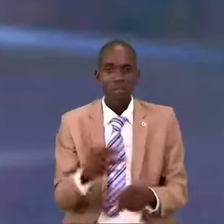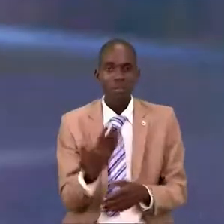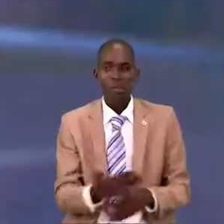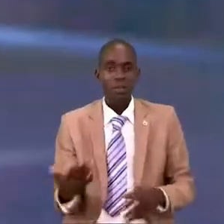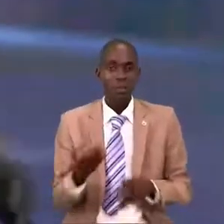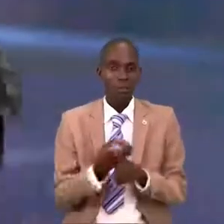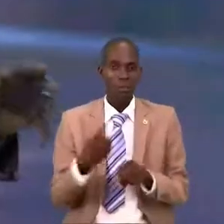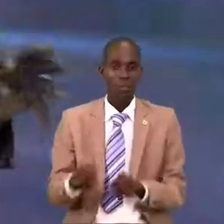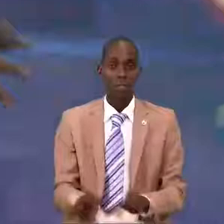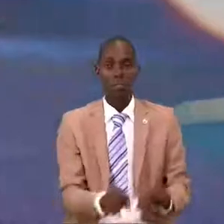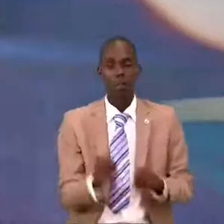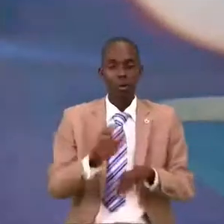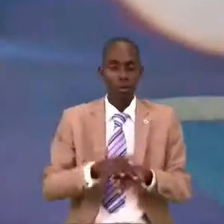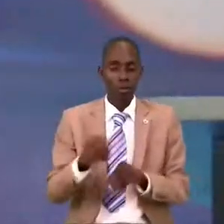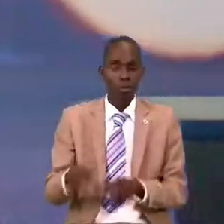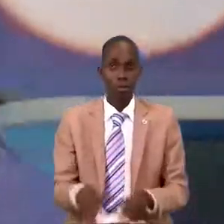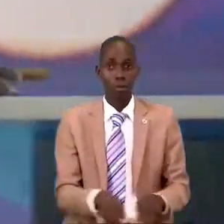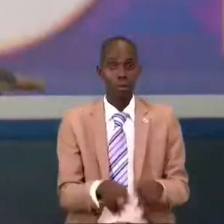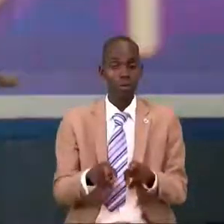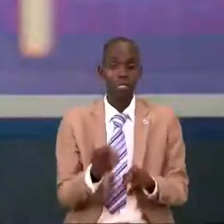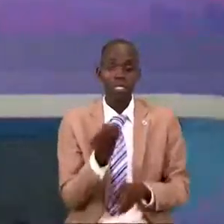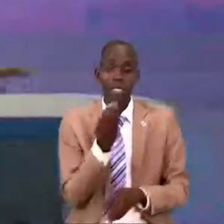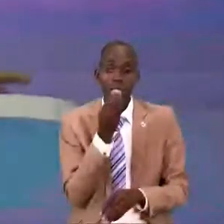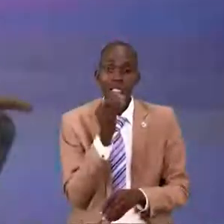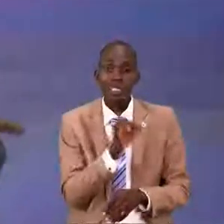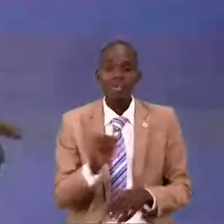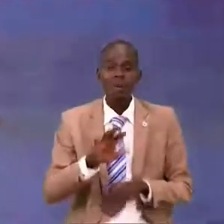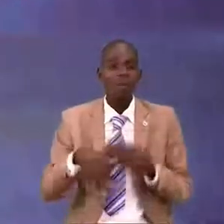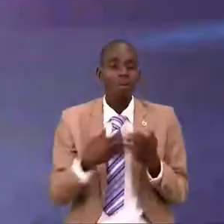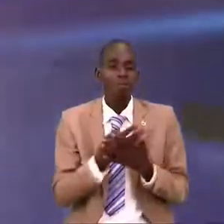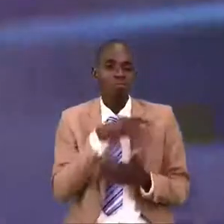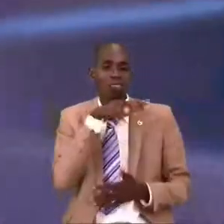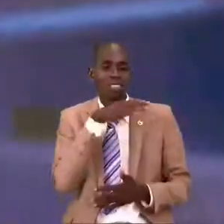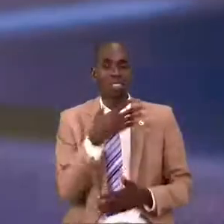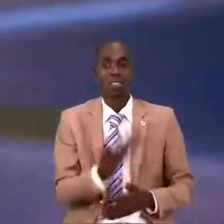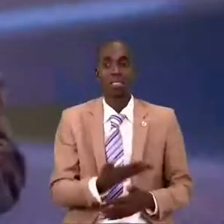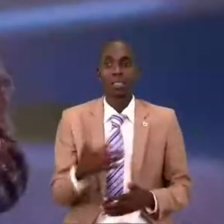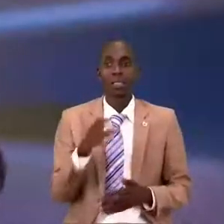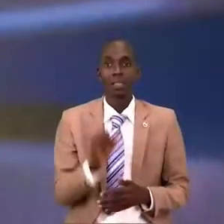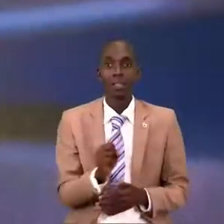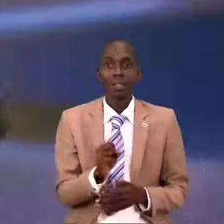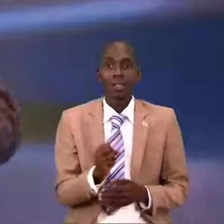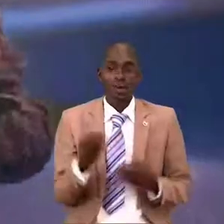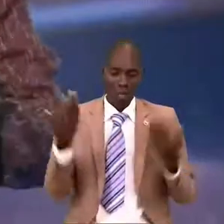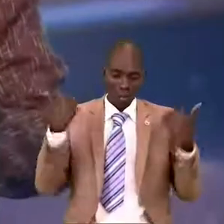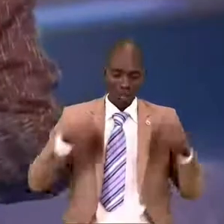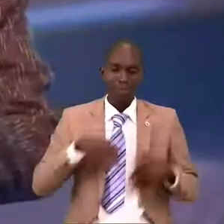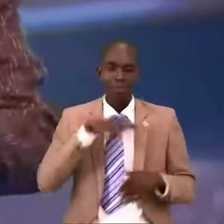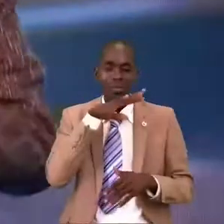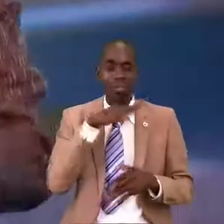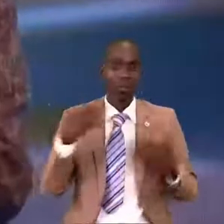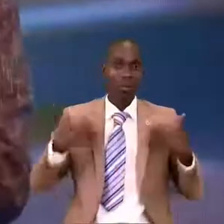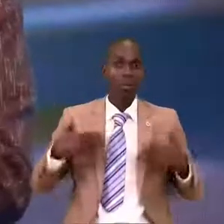choses, portant des haillons, quand la puissance de Dieu est descendue, et elle a été